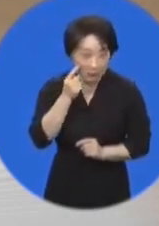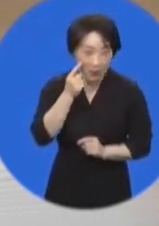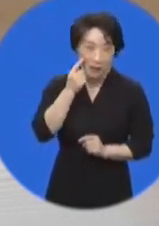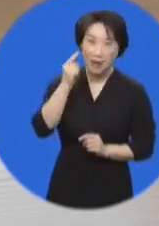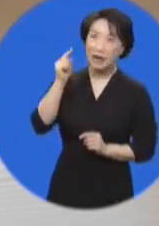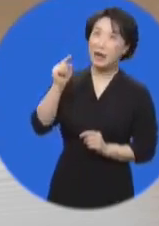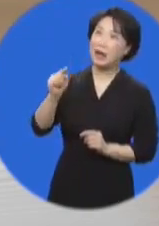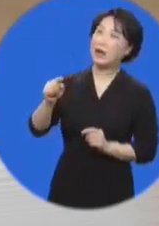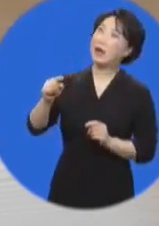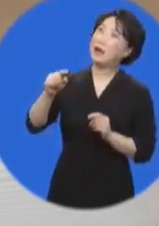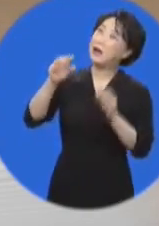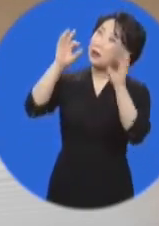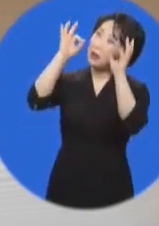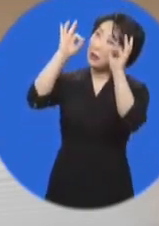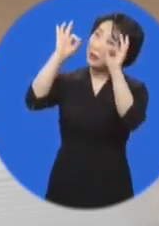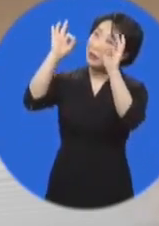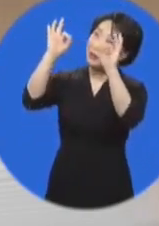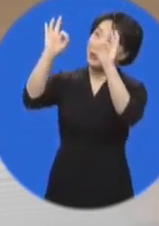만나보자